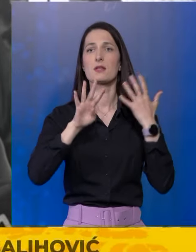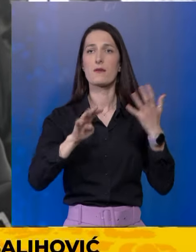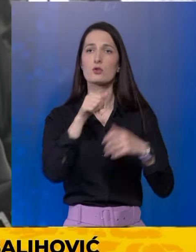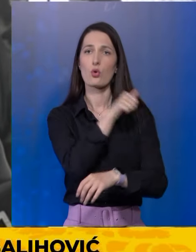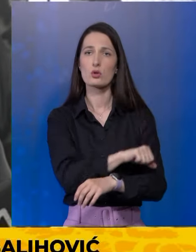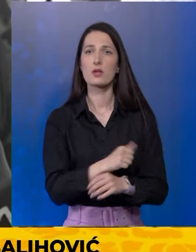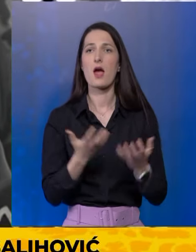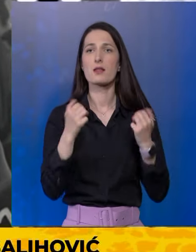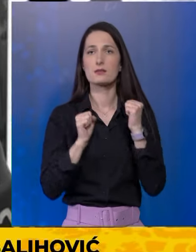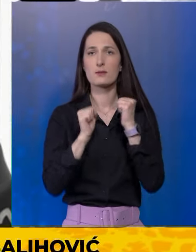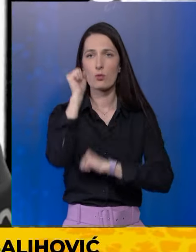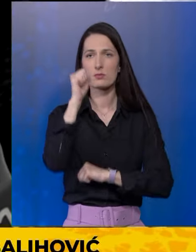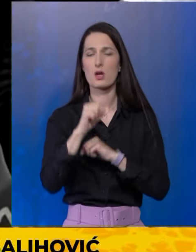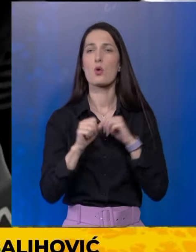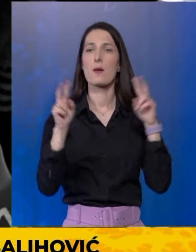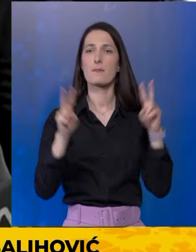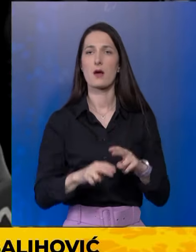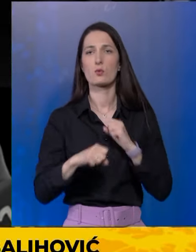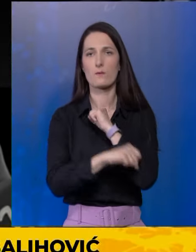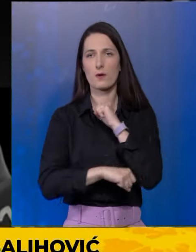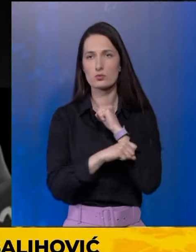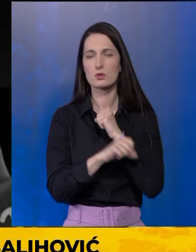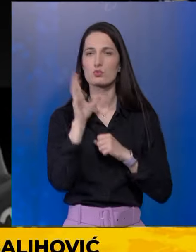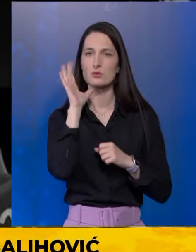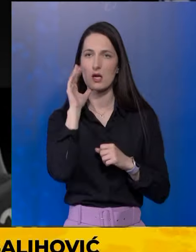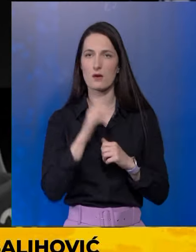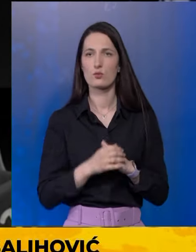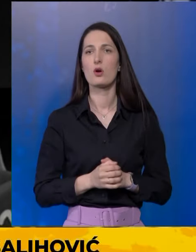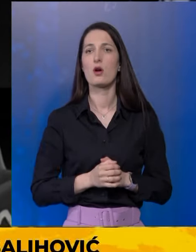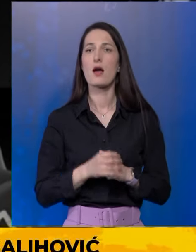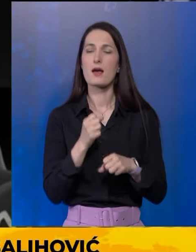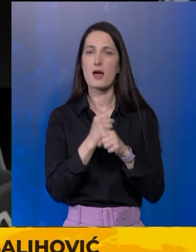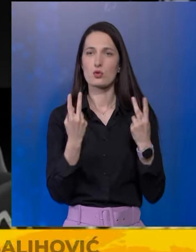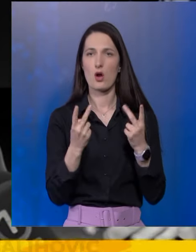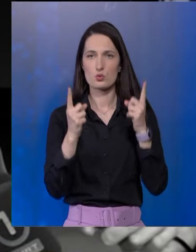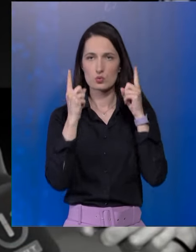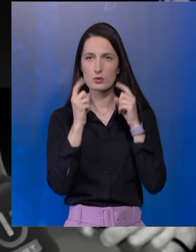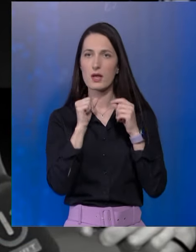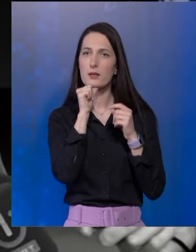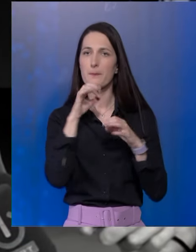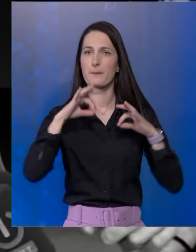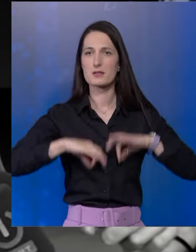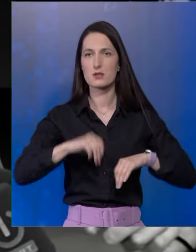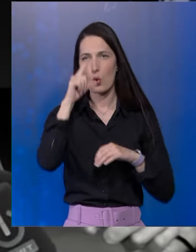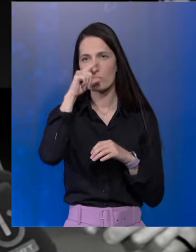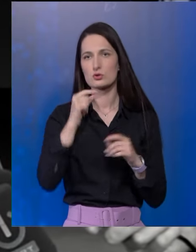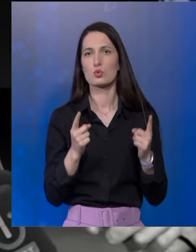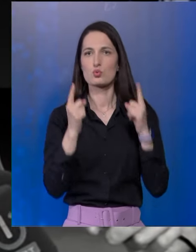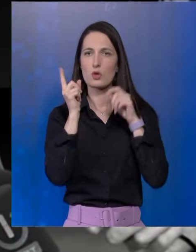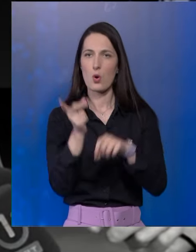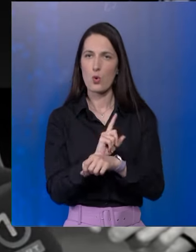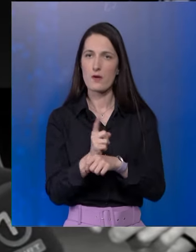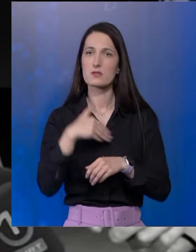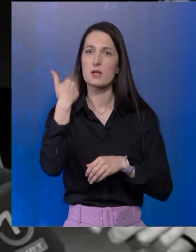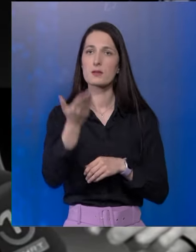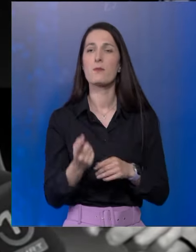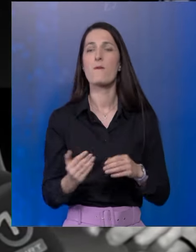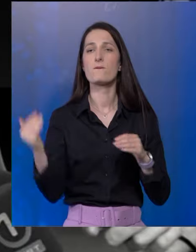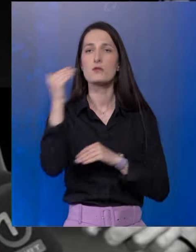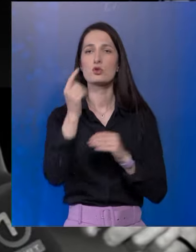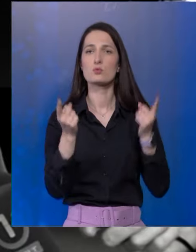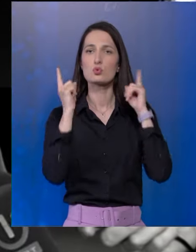diplomirao je na Pravnom fakultetu u Sarajevu. Radio je kao sudija i predsjednik Općinskog suda Lukavac, zatim u Višem sudu za